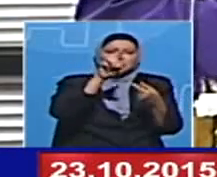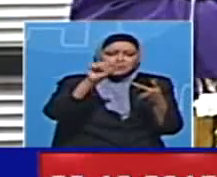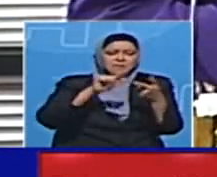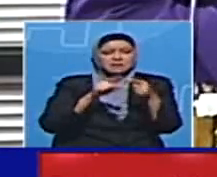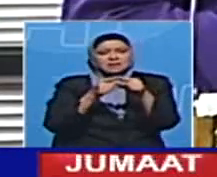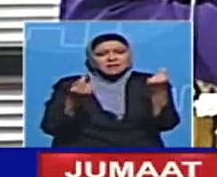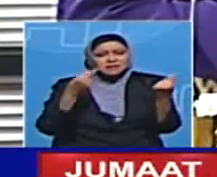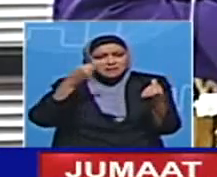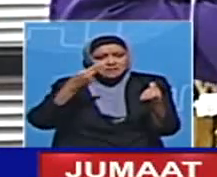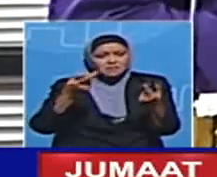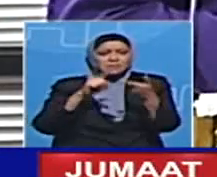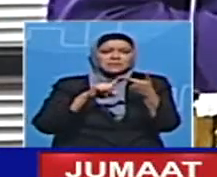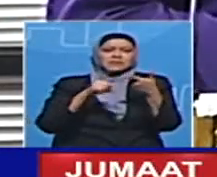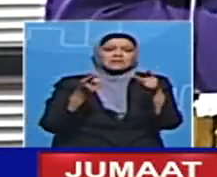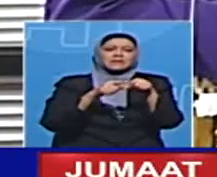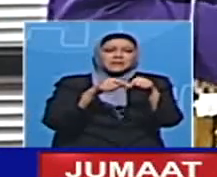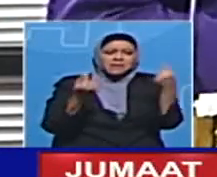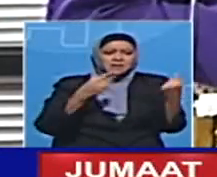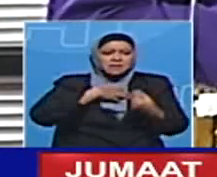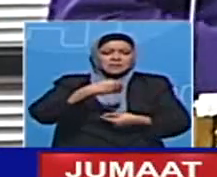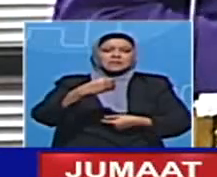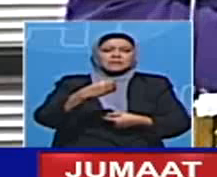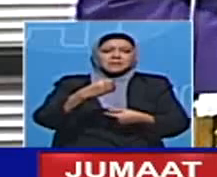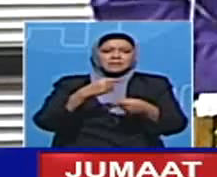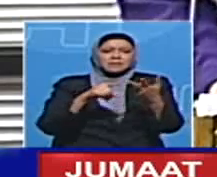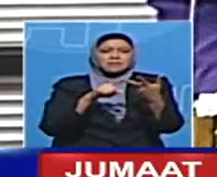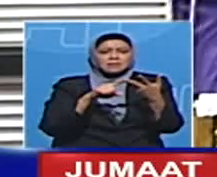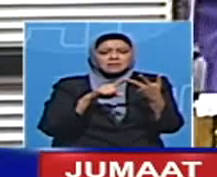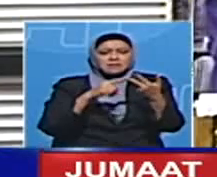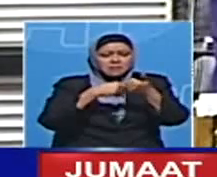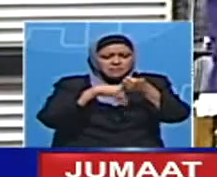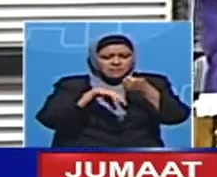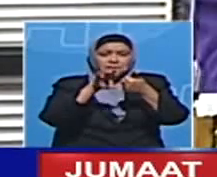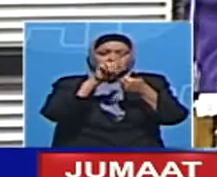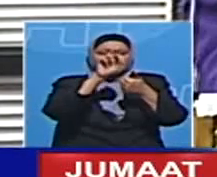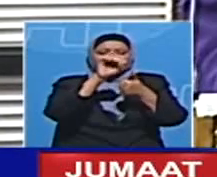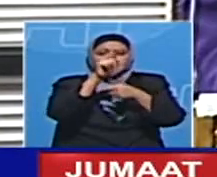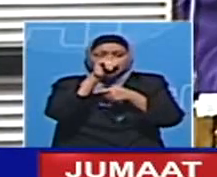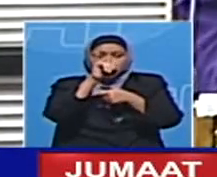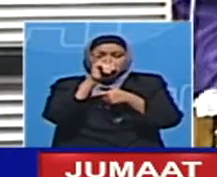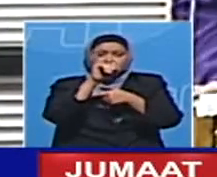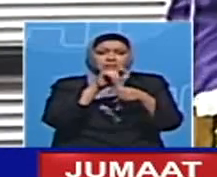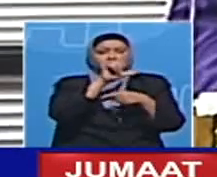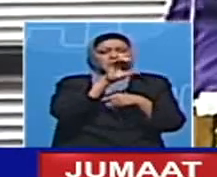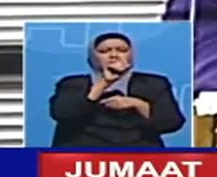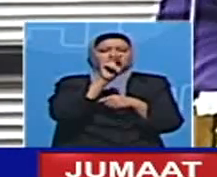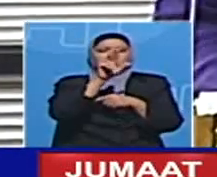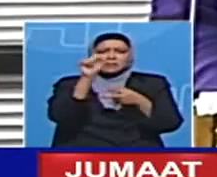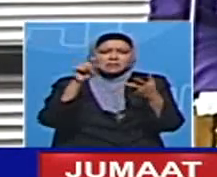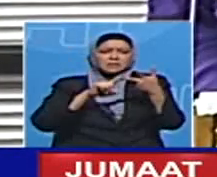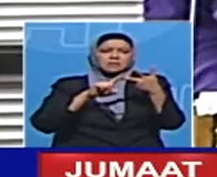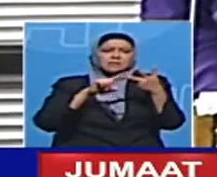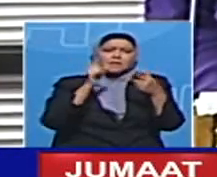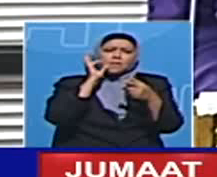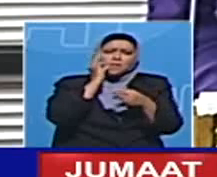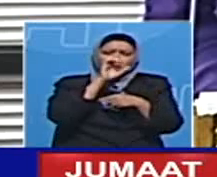hijau dan kacang putih akar teratai atau Lotus root dan Sengkuang air